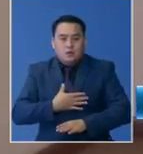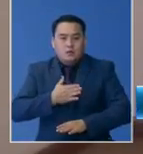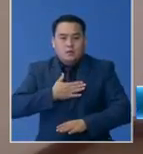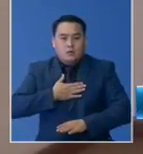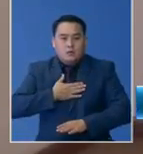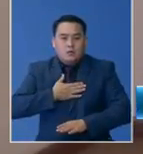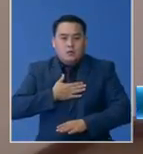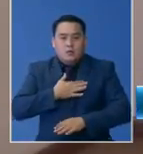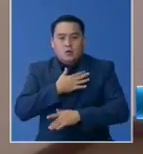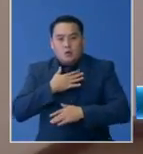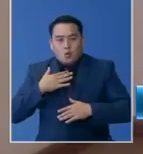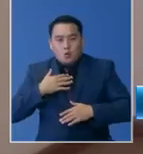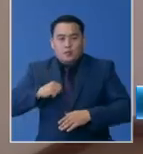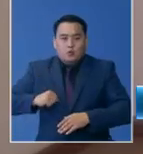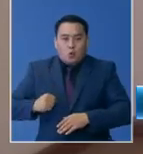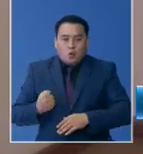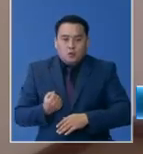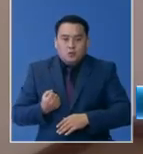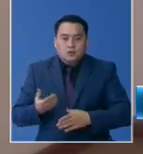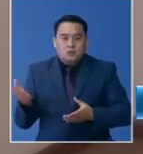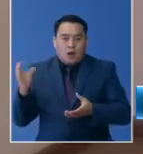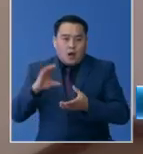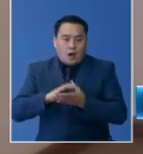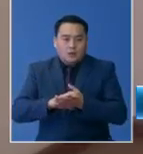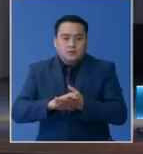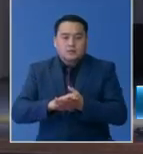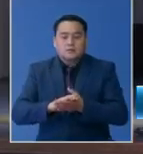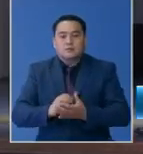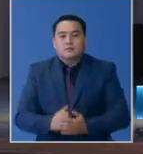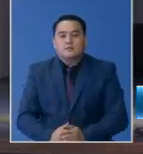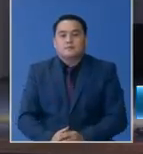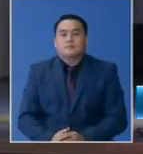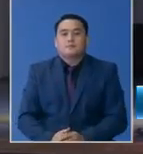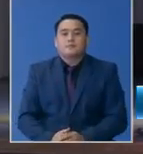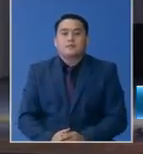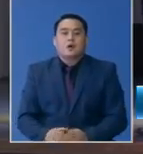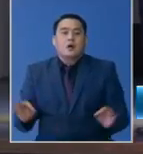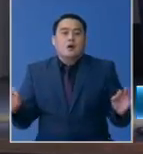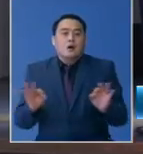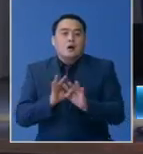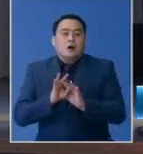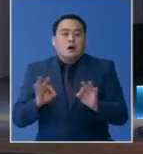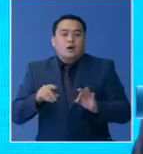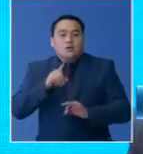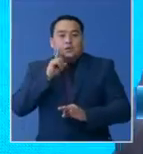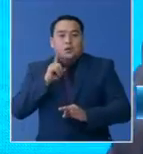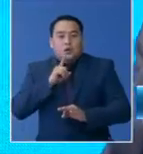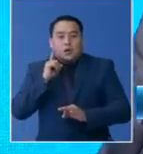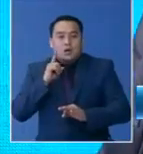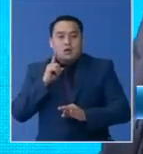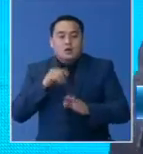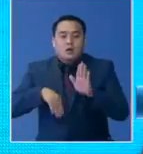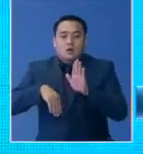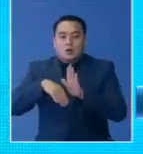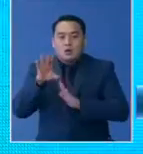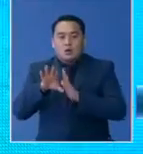Мен көп достармен таныстым. Жанды дауыста ән шырқаған жас өнерпаздар ішінен